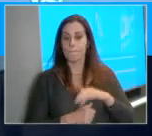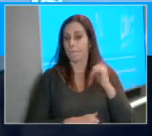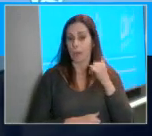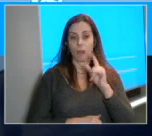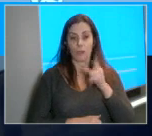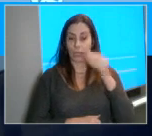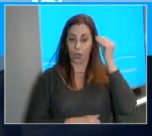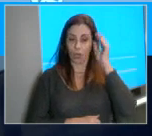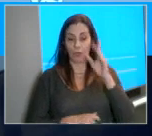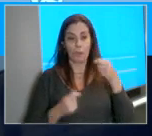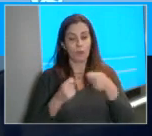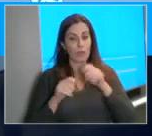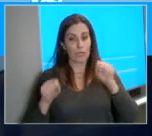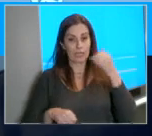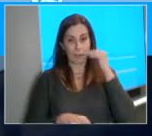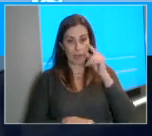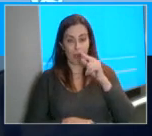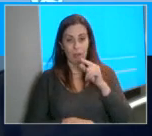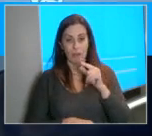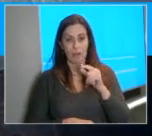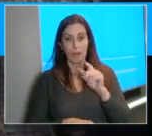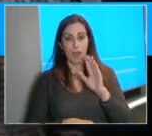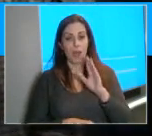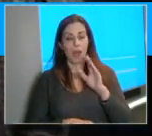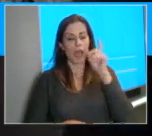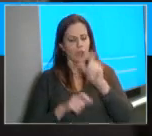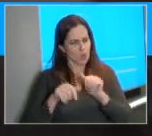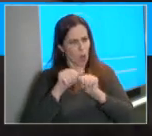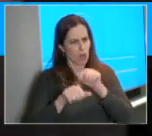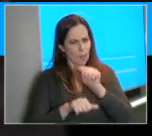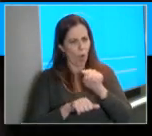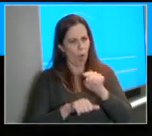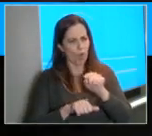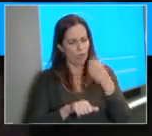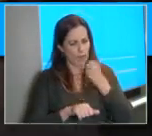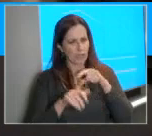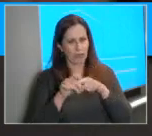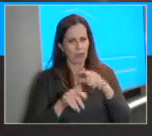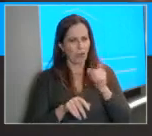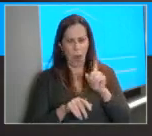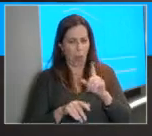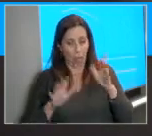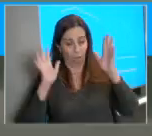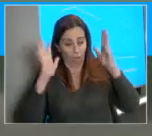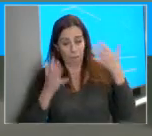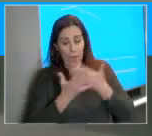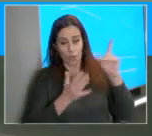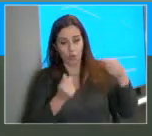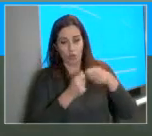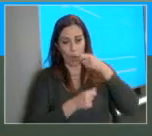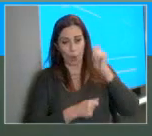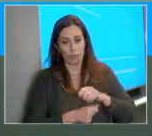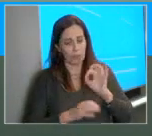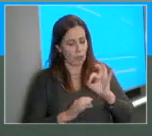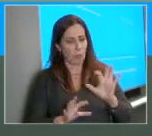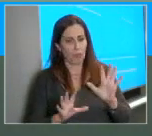אכן, אבל צריך לזכור שמבחינת טראמפ, הבייס הקשה שלו, הבסיס הבוחרים הקשה שלו, הוא לא כל כך מתרגש מהעדויות האלה, אלא